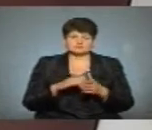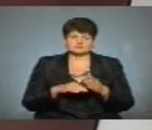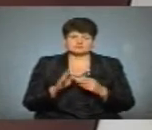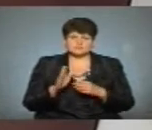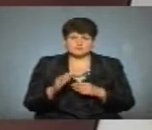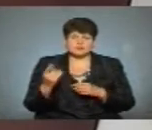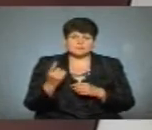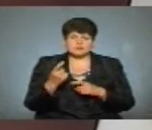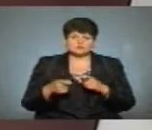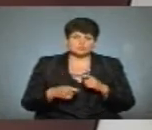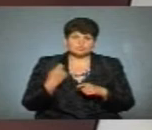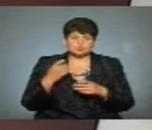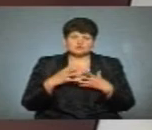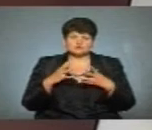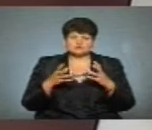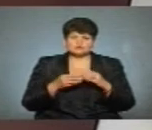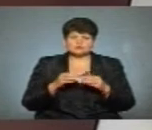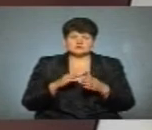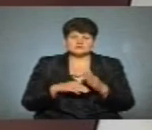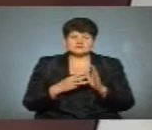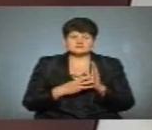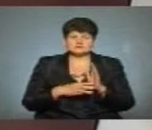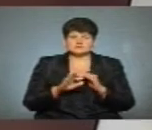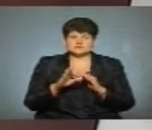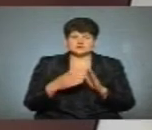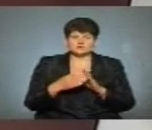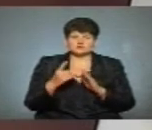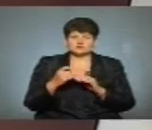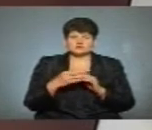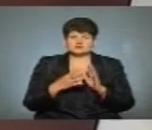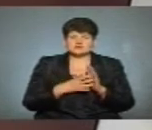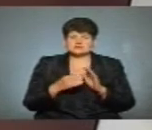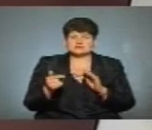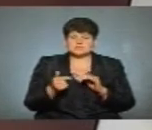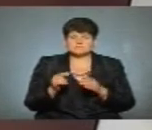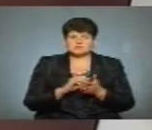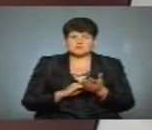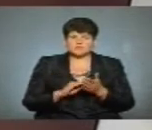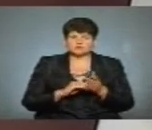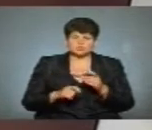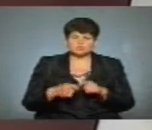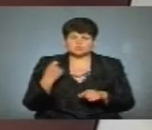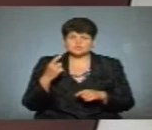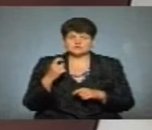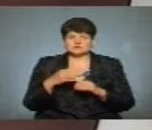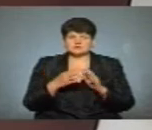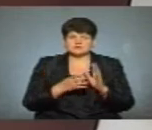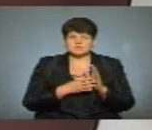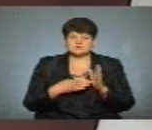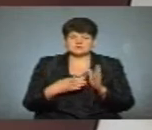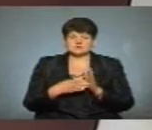При першому порушенні сума штрафу від 85 до 119 гривень. При повторному порушенні від 119